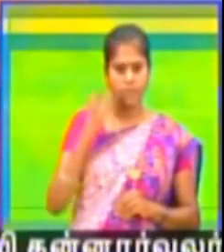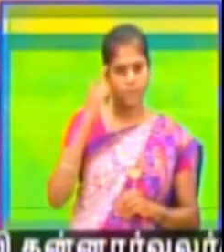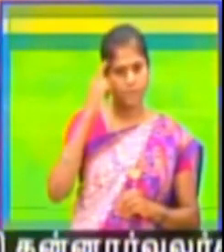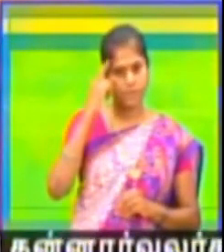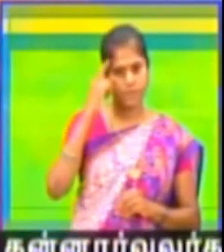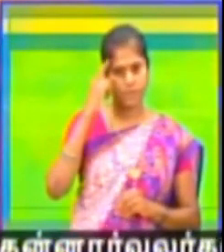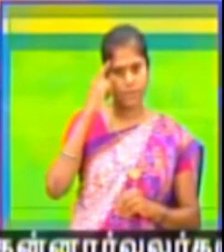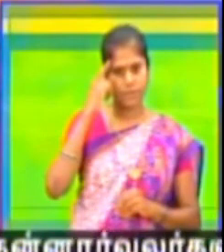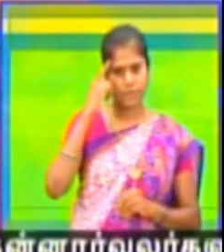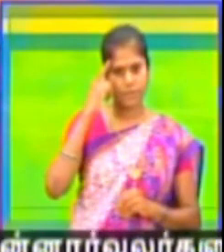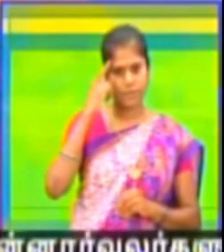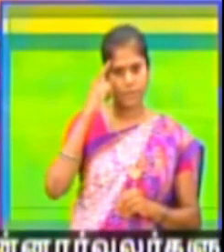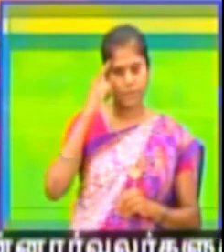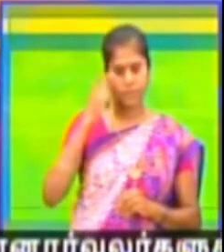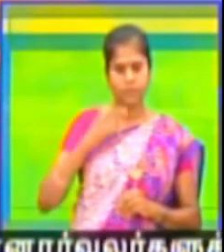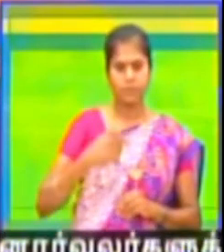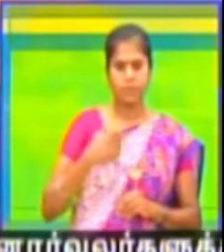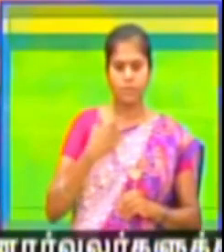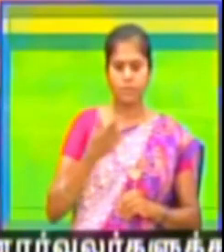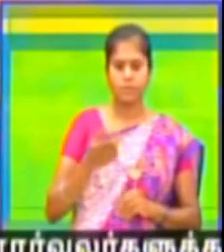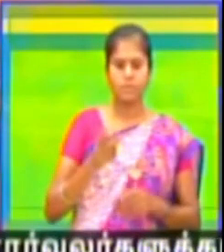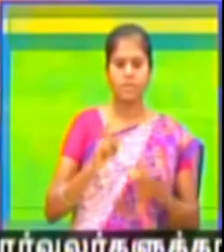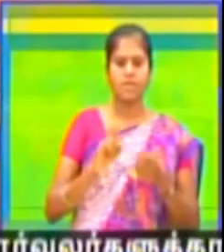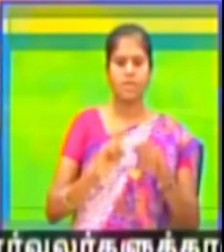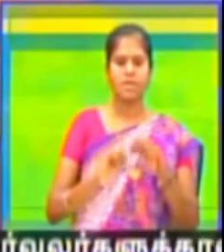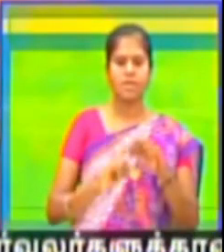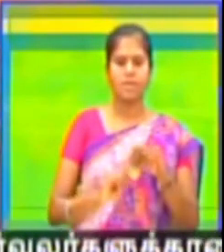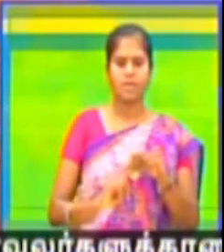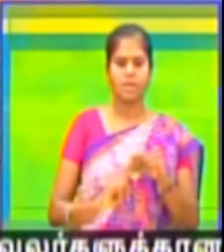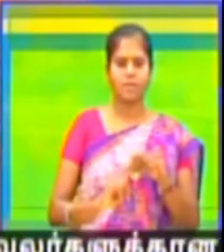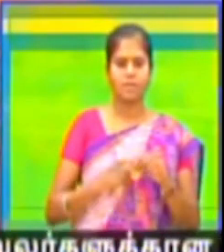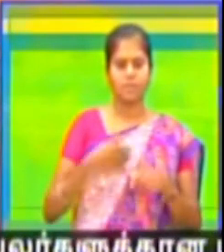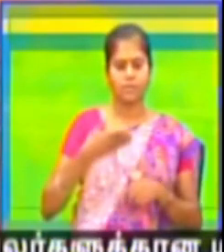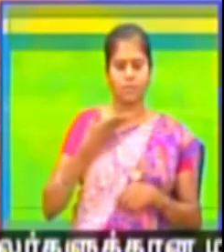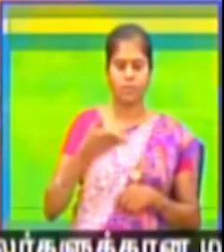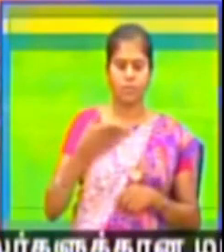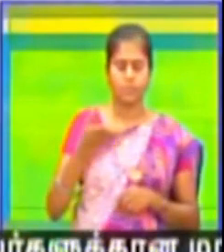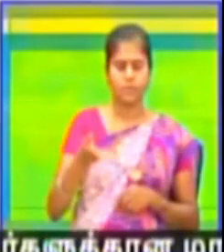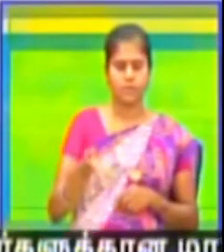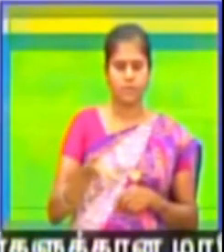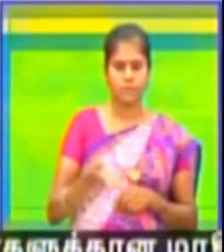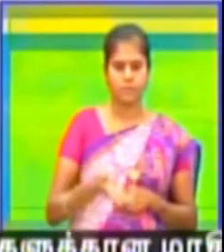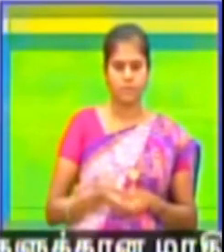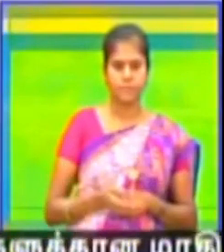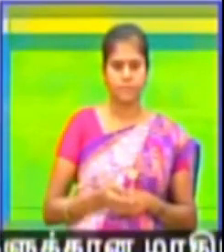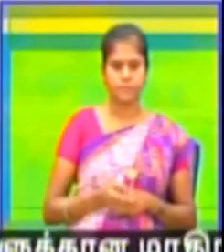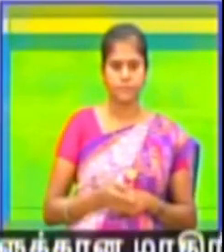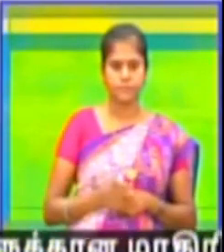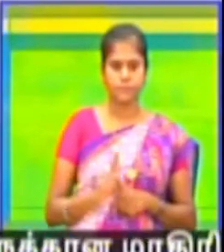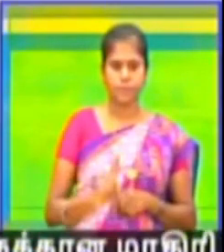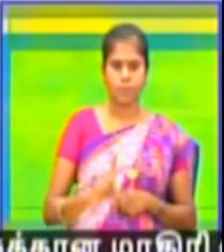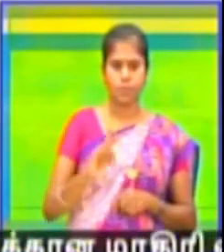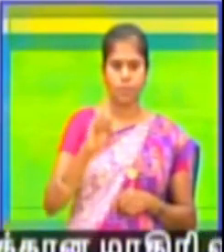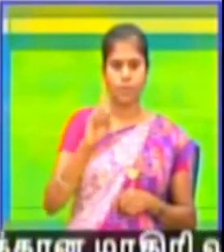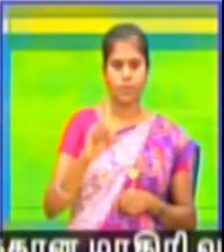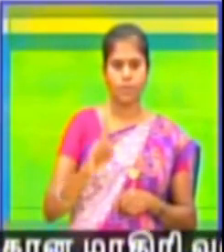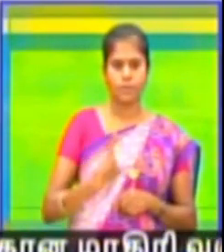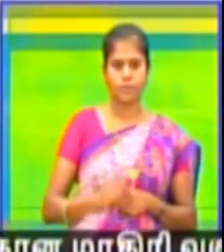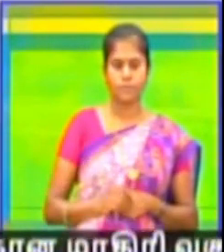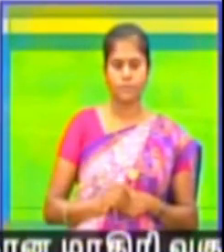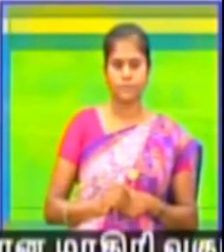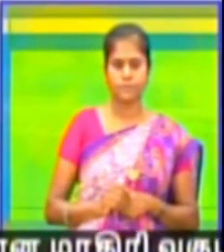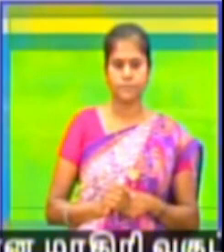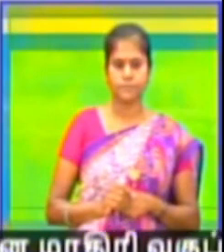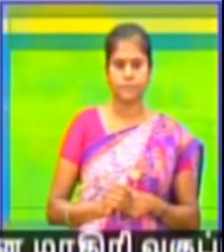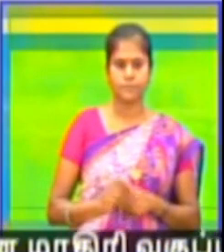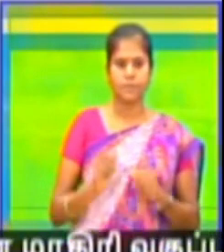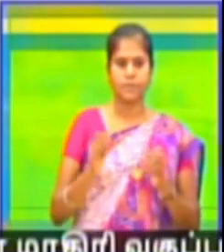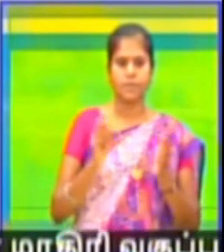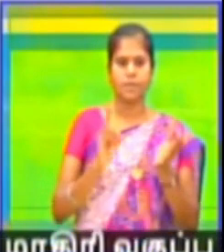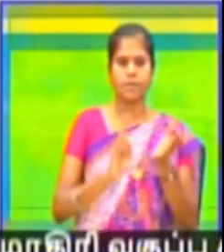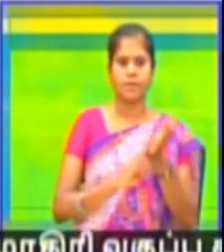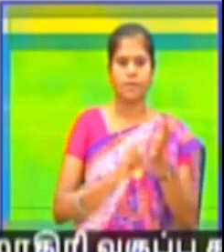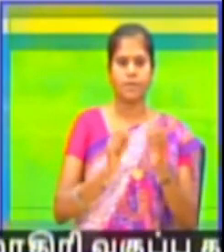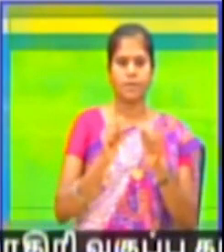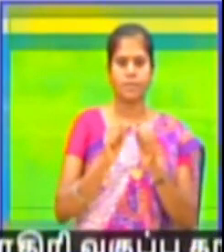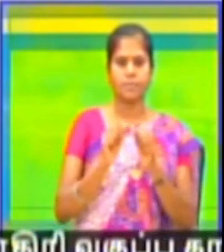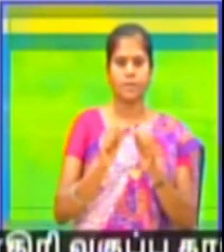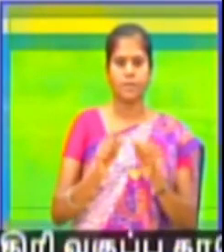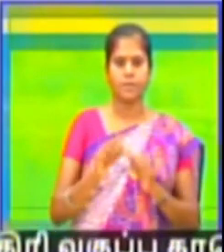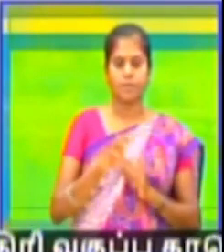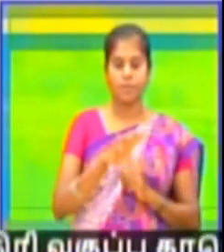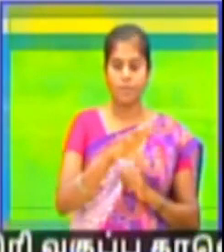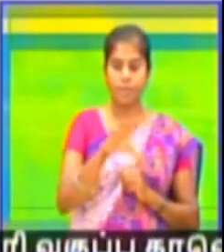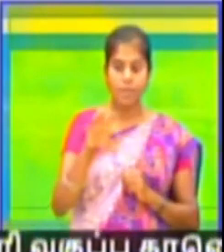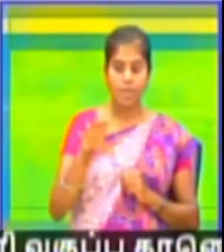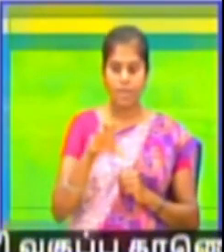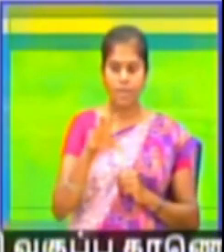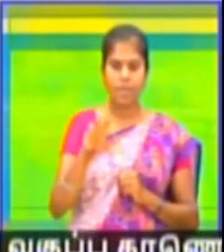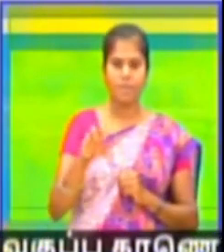அப்படிங்கிறத தெரிஞ்சுக்கிறதுக்காக ஒரு சில கேள்விகள் கேட்குறேன், நீங்கள் பதில் சொல்லுங்கம்மா. முதல்ல நம்ம கேட்கக்கூடிய கேள்வி, வட அமெரிக்காவை கண்டுபிடித்தவர்